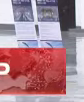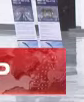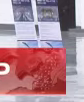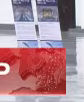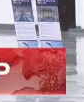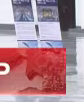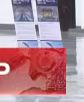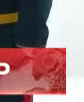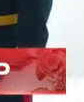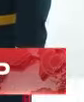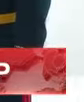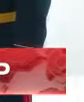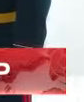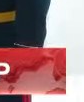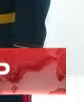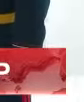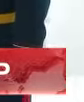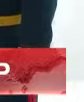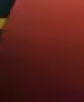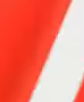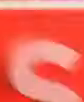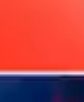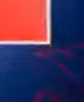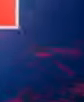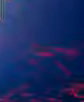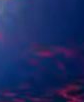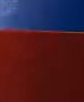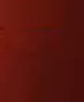ашылды. Күшті құрылымдардың әлеуеті онан әрі арта түспек.